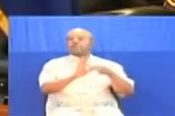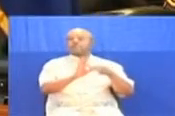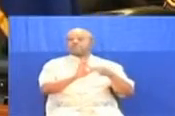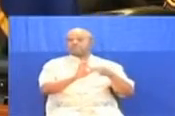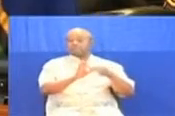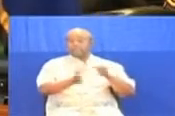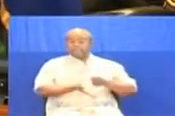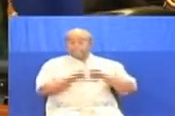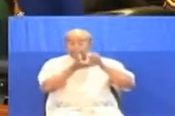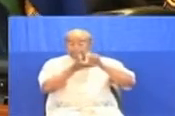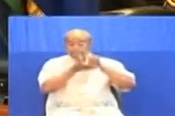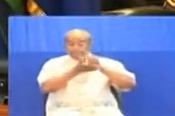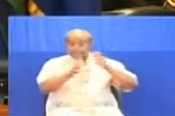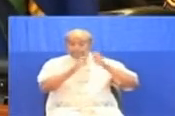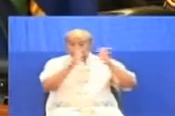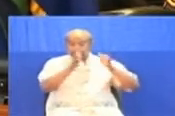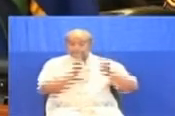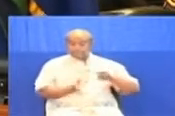helpdesk kama neno moja